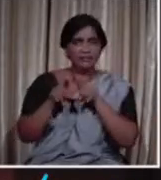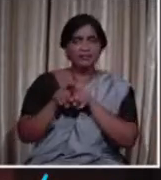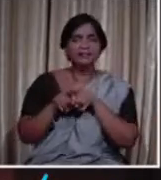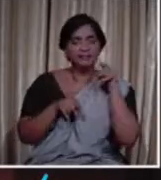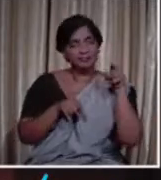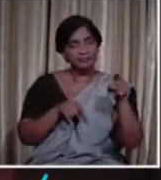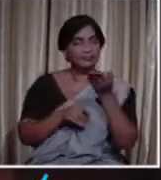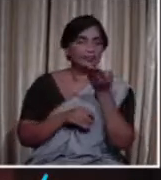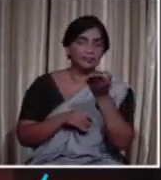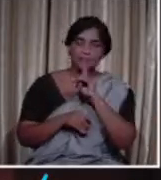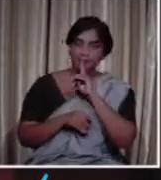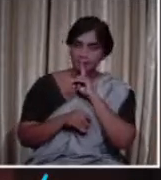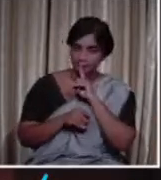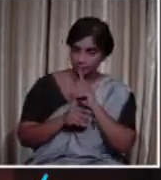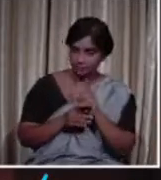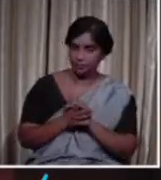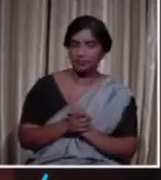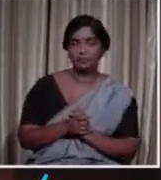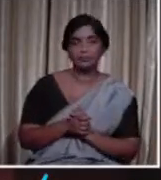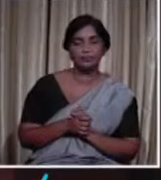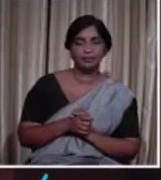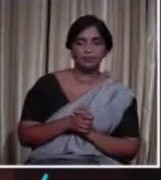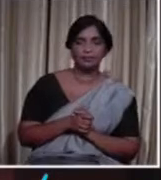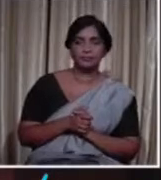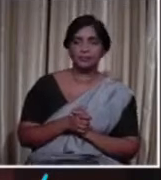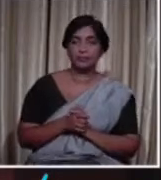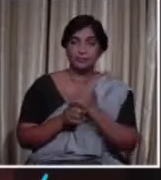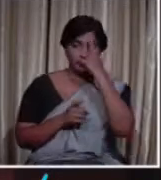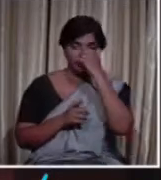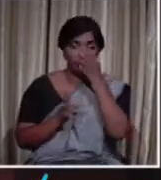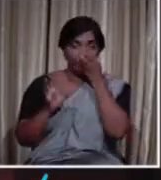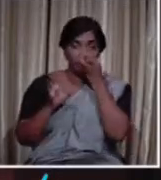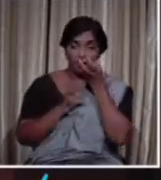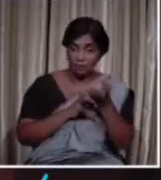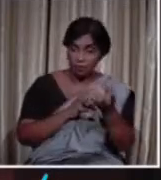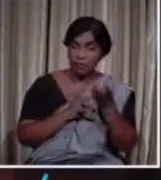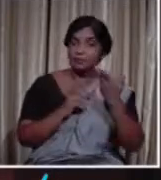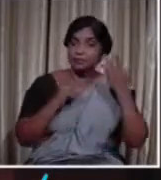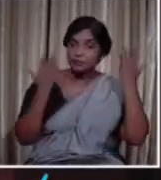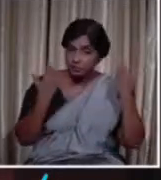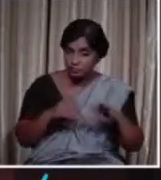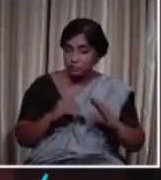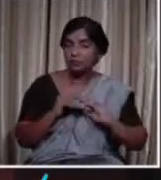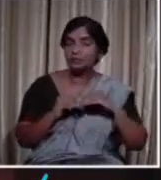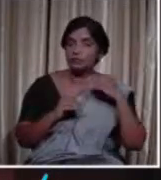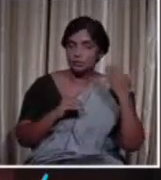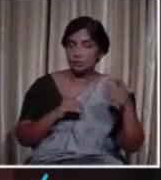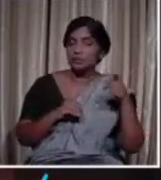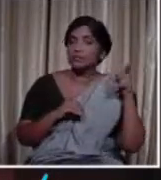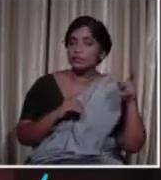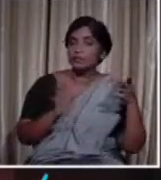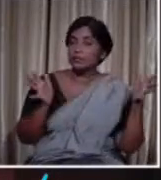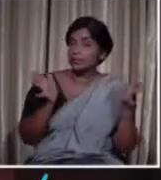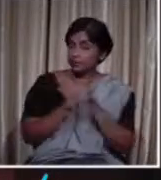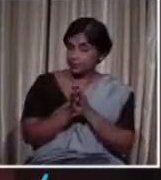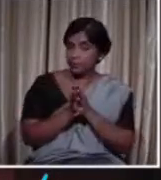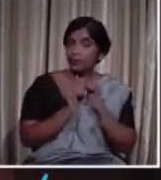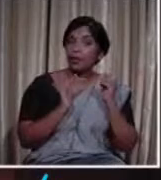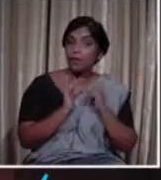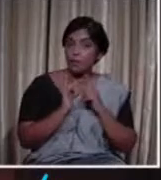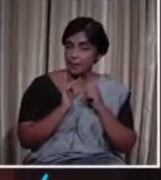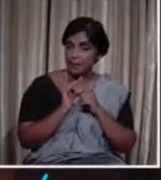එයා ඉල්ලීමක් කරනවා පාස්කු ප්‍රහාරයෙන් පසුව ඒ එකතු වුණු පොලිය